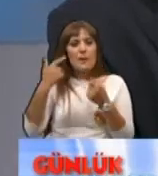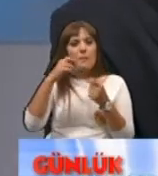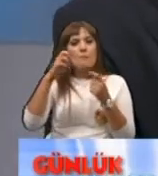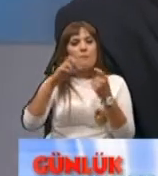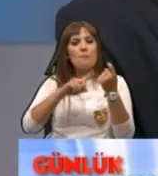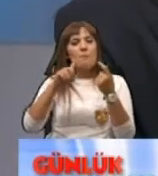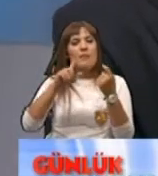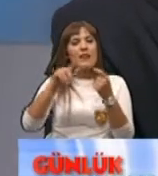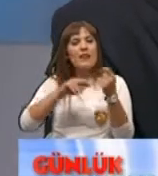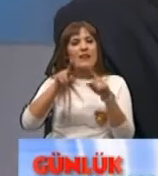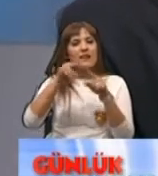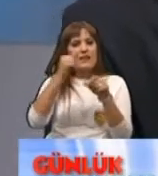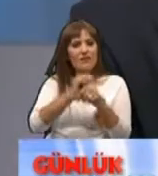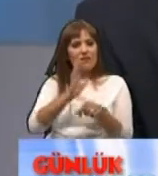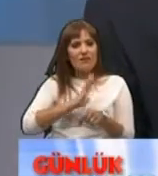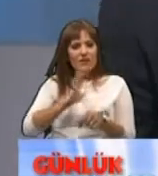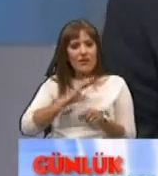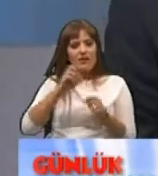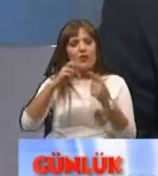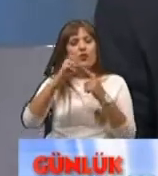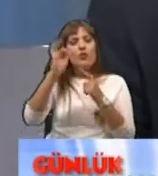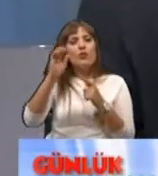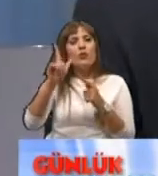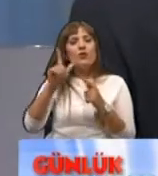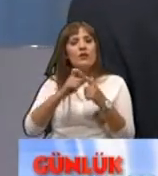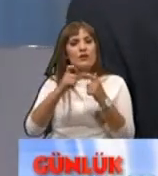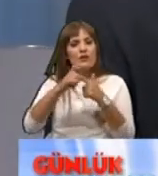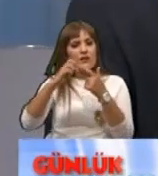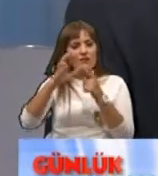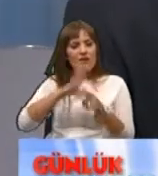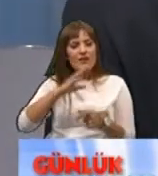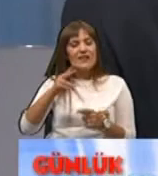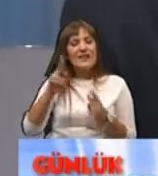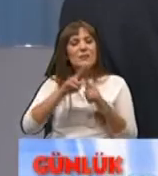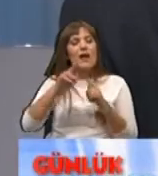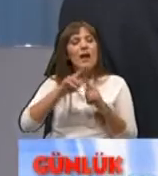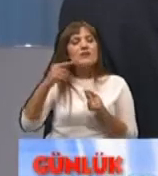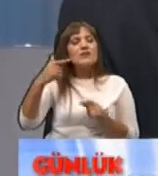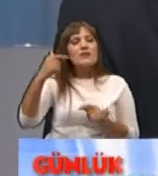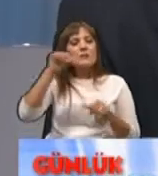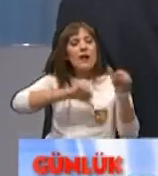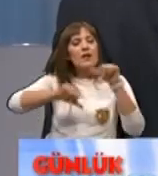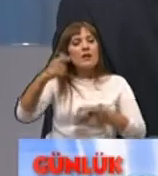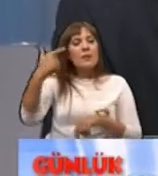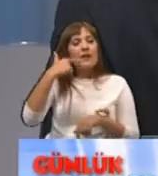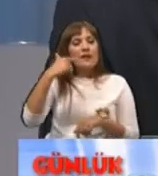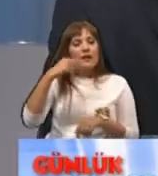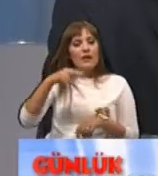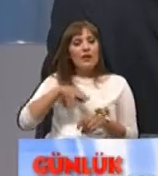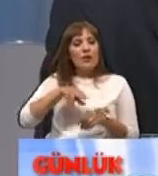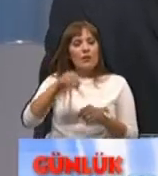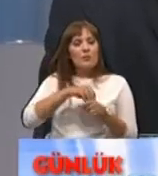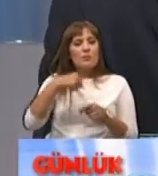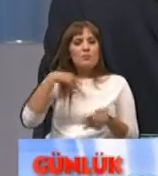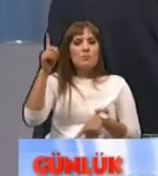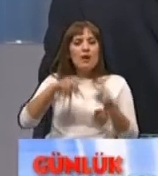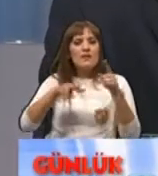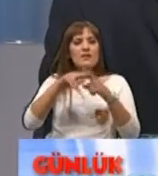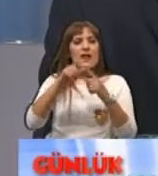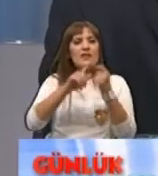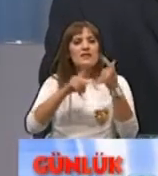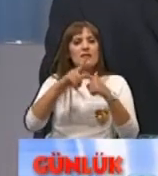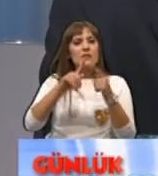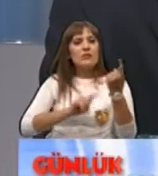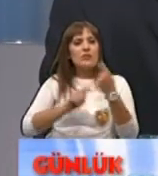Peelingler var. Onları peelingler var. Dermal roller var. Kimyasal peeling yönteminde biz bazı asitler